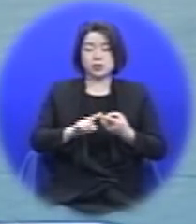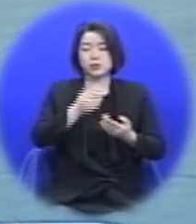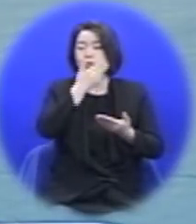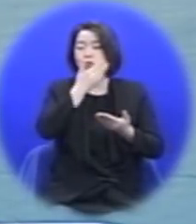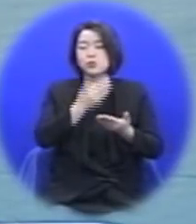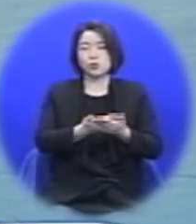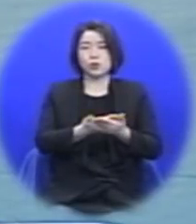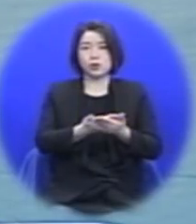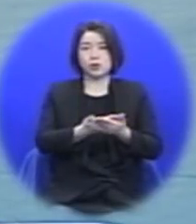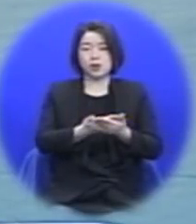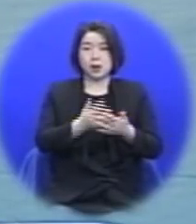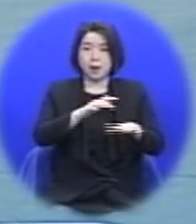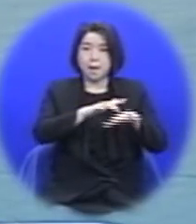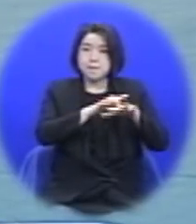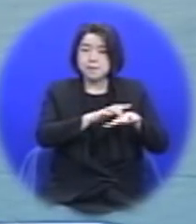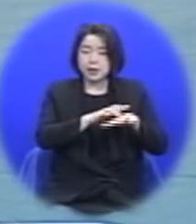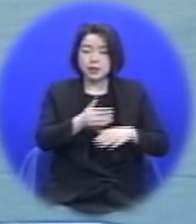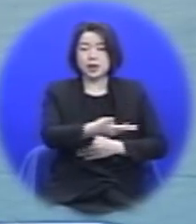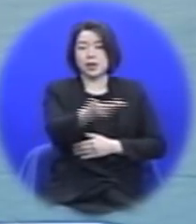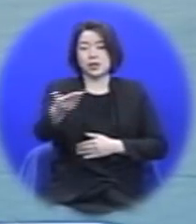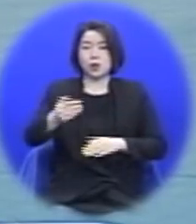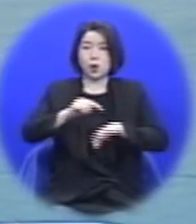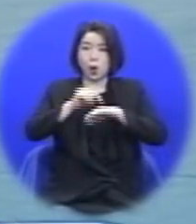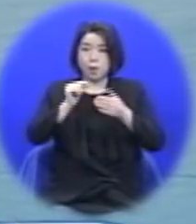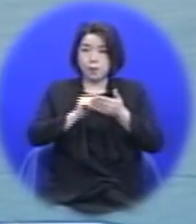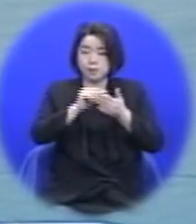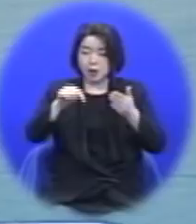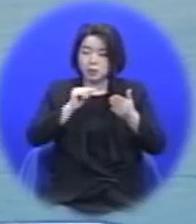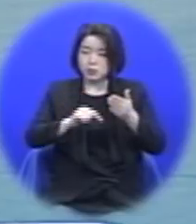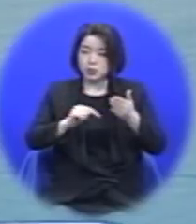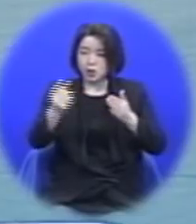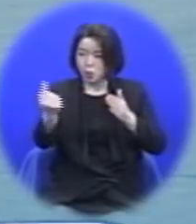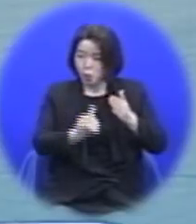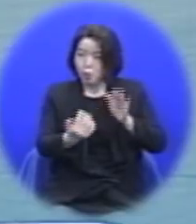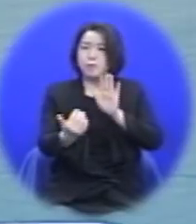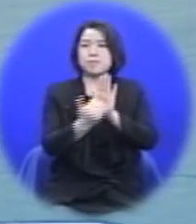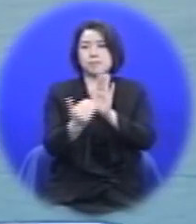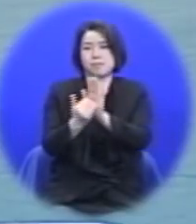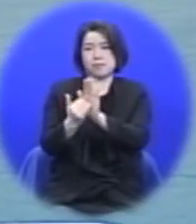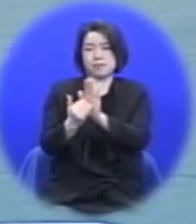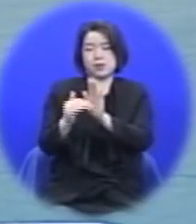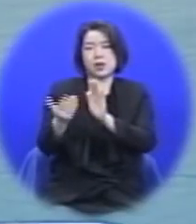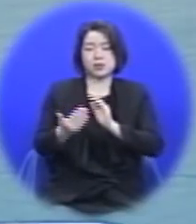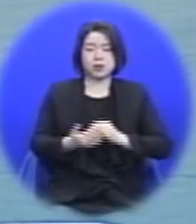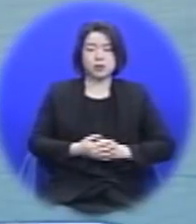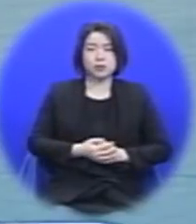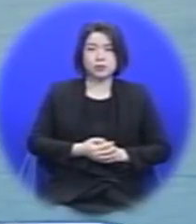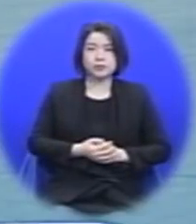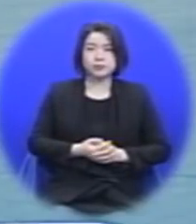중요해요. 마귀가 여러분의 마음에 들어오지 못하게 해야 합니다.